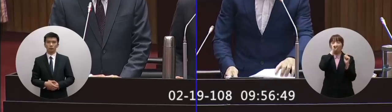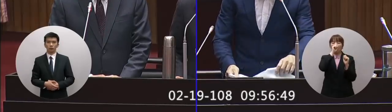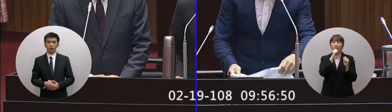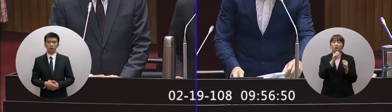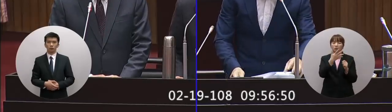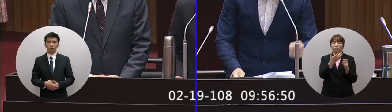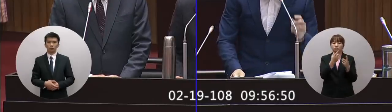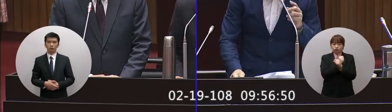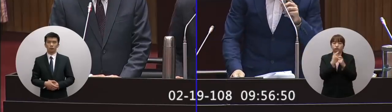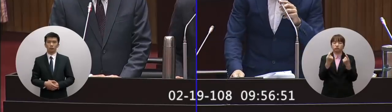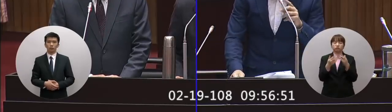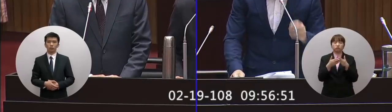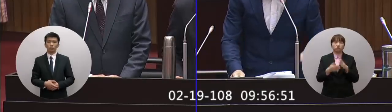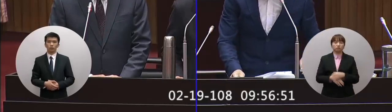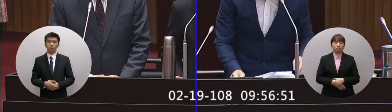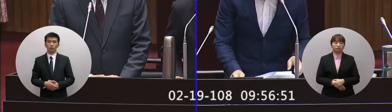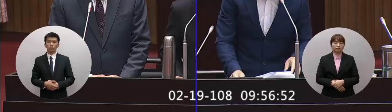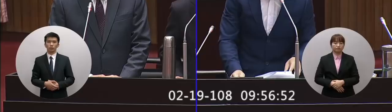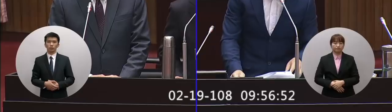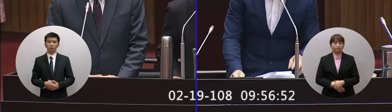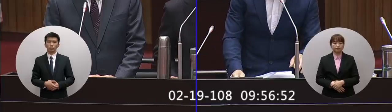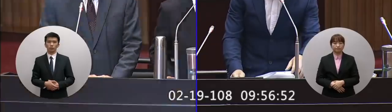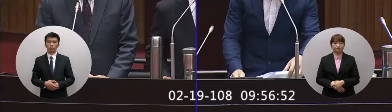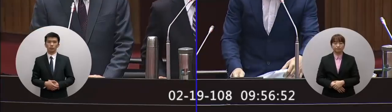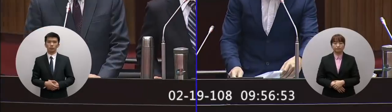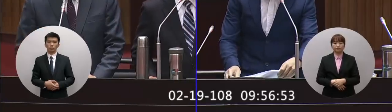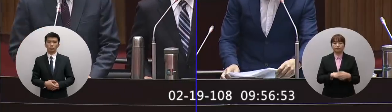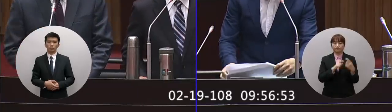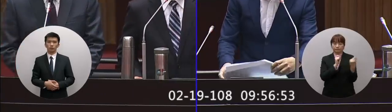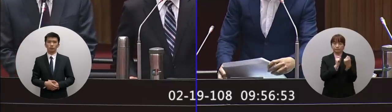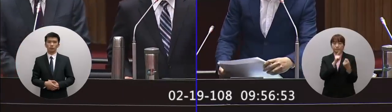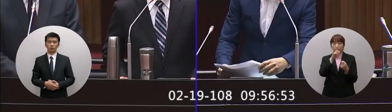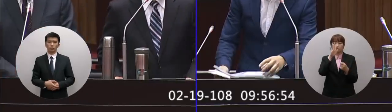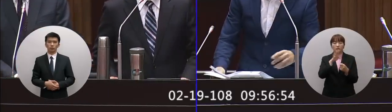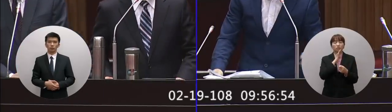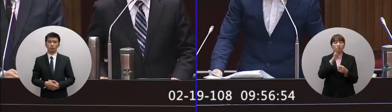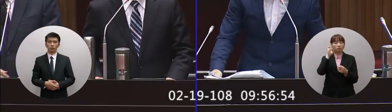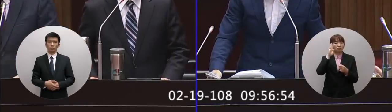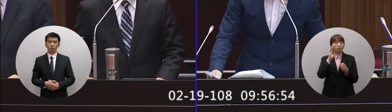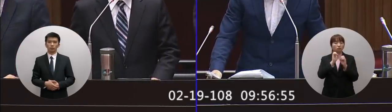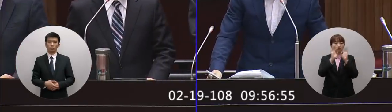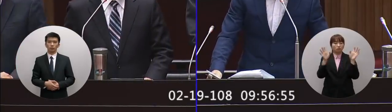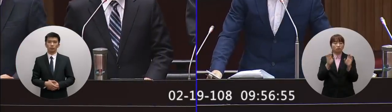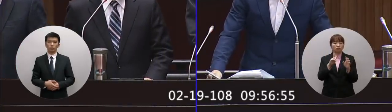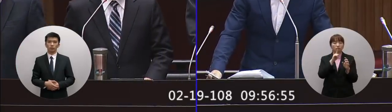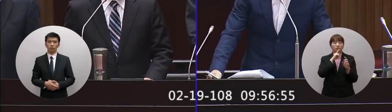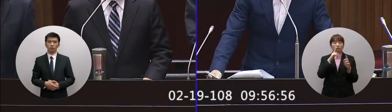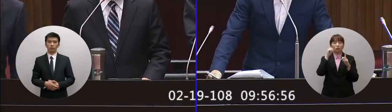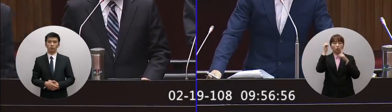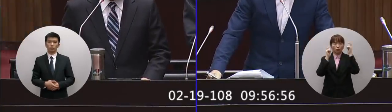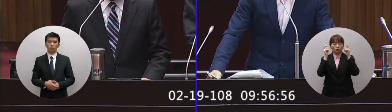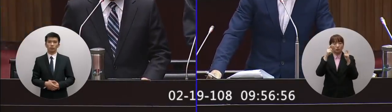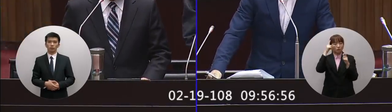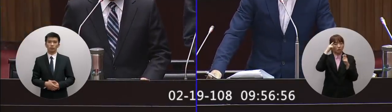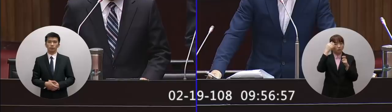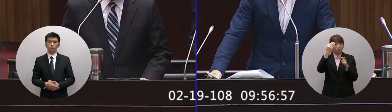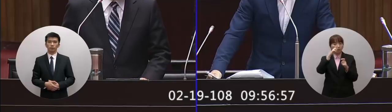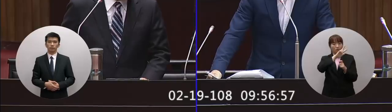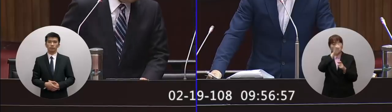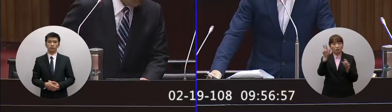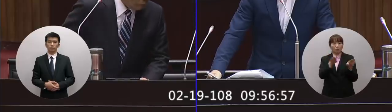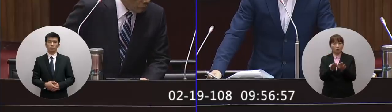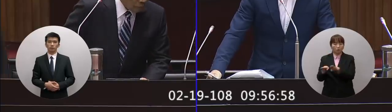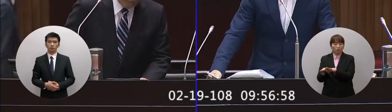注意。来，院长，好。最近你做了一个宣示，是关于这个春节九天假的，